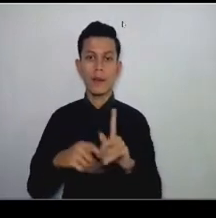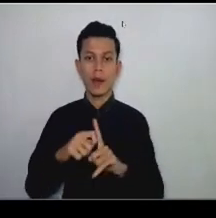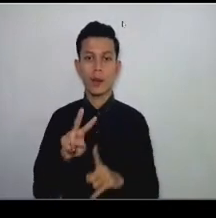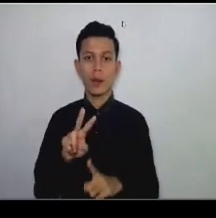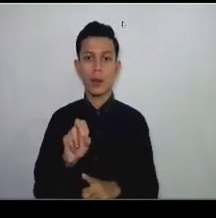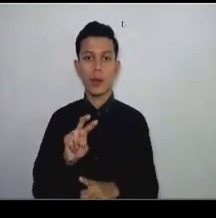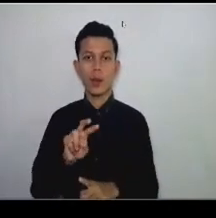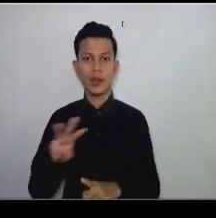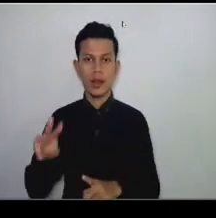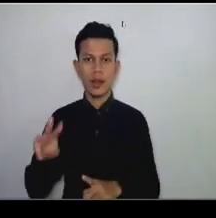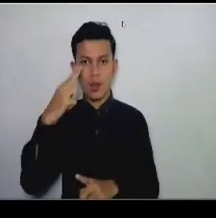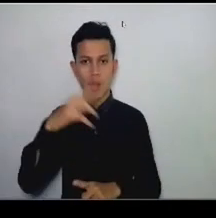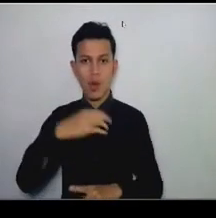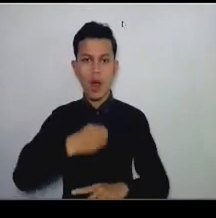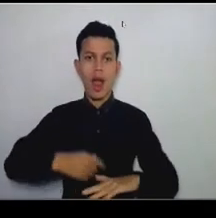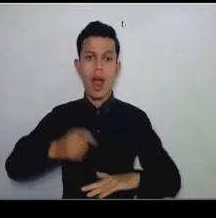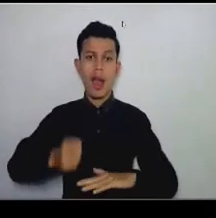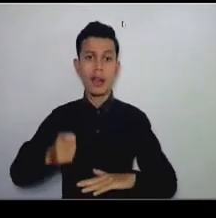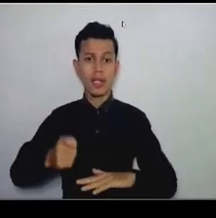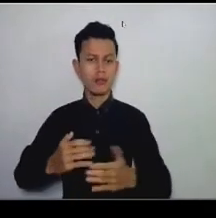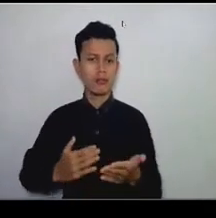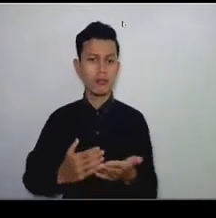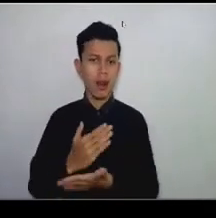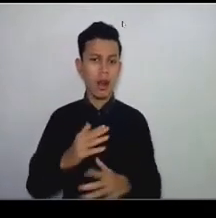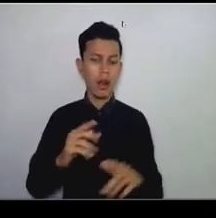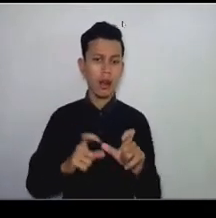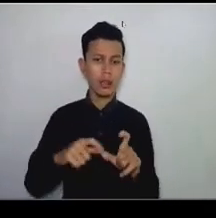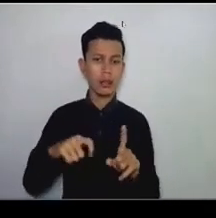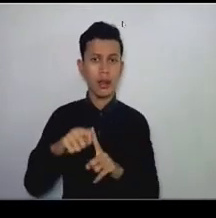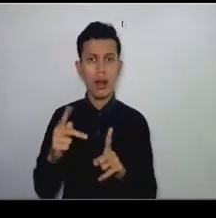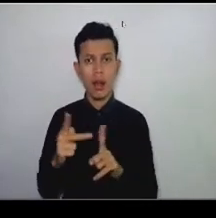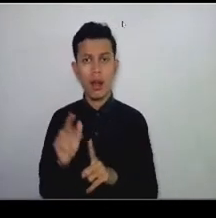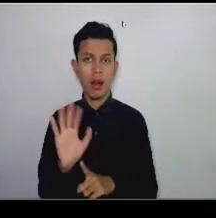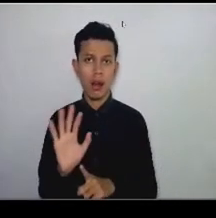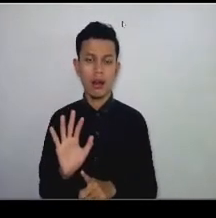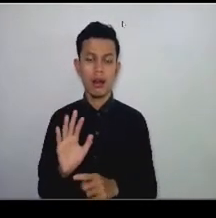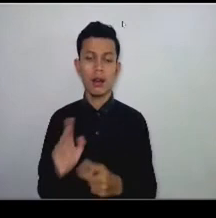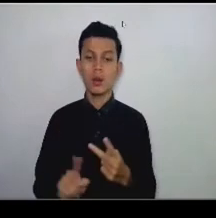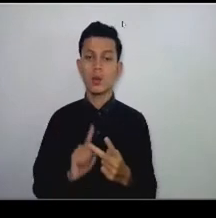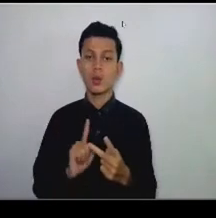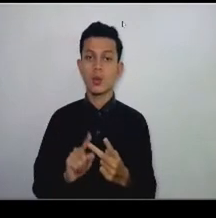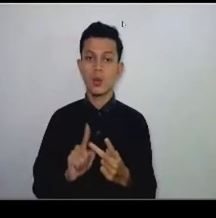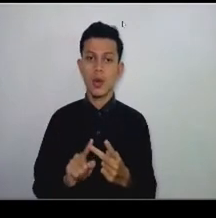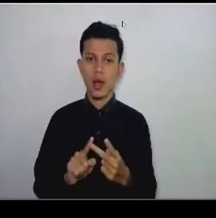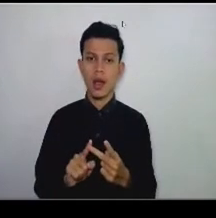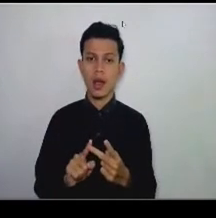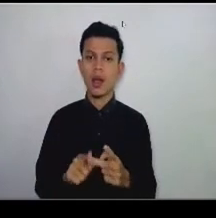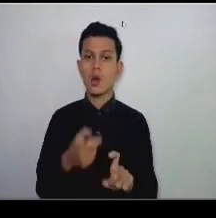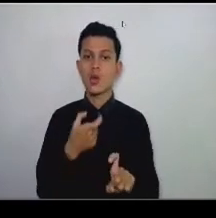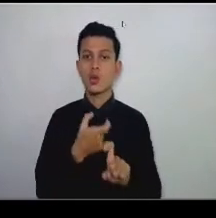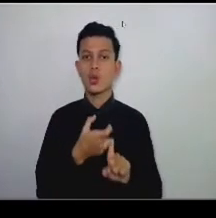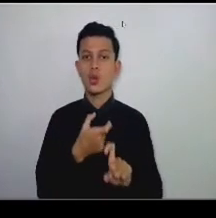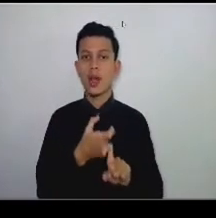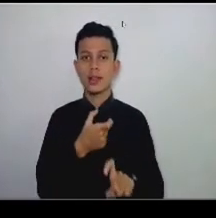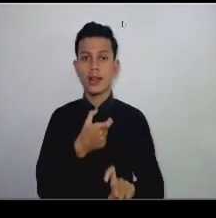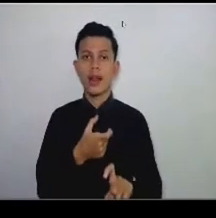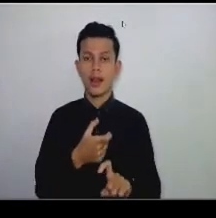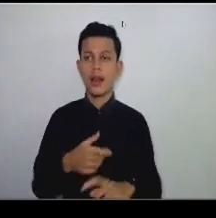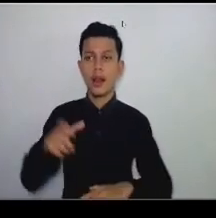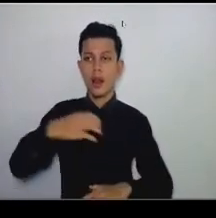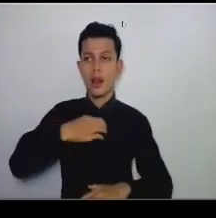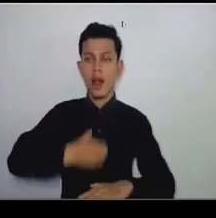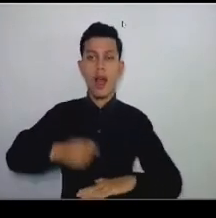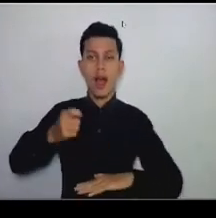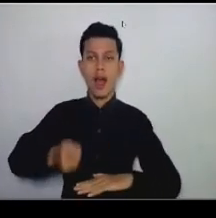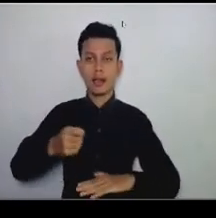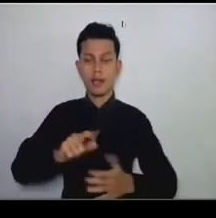kepada hakim terlapor melanggar Sapta karsahutama dan dua Apakah gugatan Hakim terlapor ke